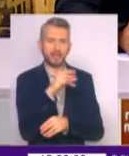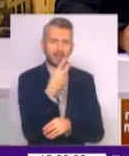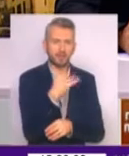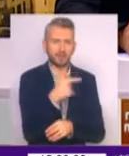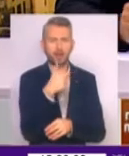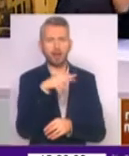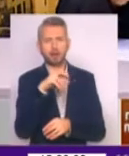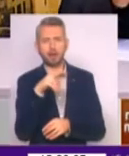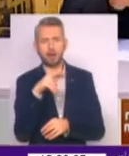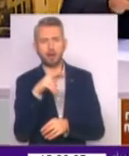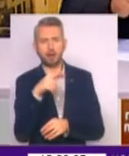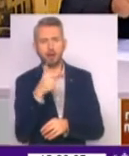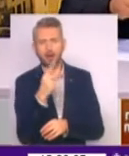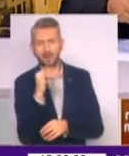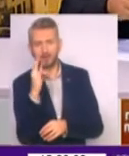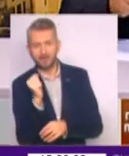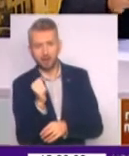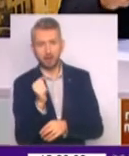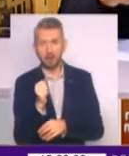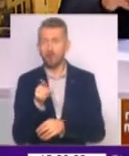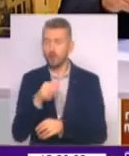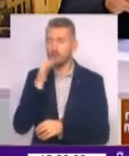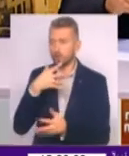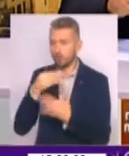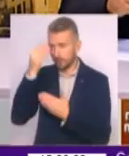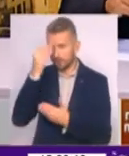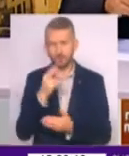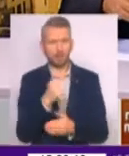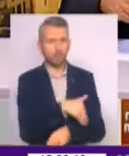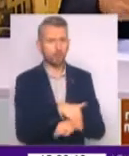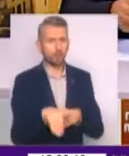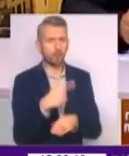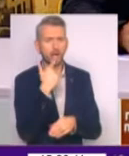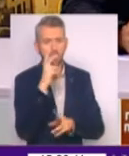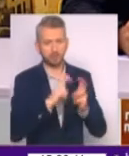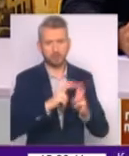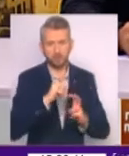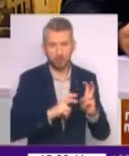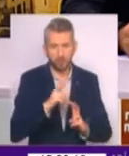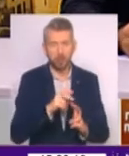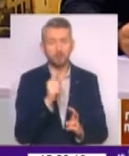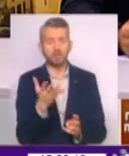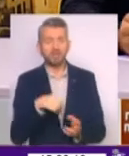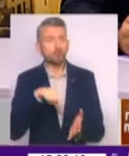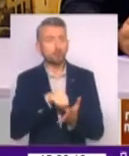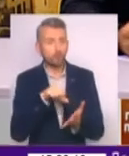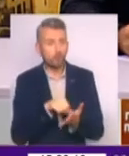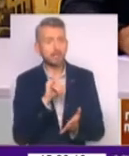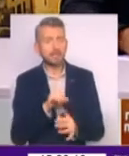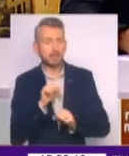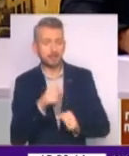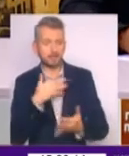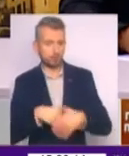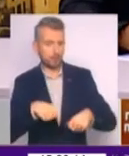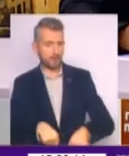Галаганівської, висловлять свою точку зору з приводу цього провулку питання, Червонозаводського, візьмуть участь і просто, ну, захистять свої